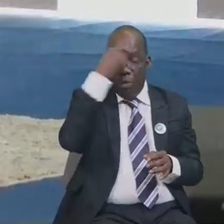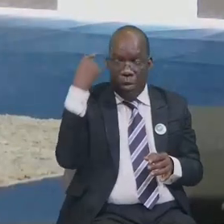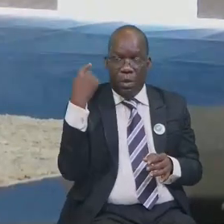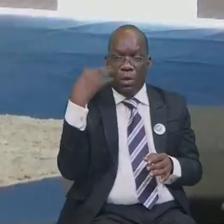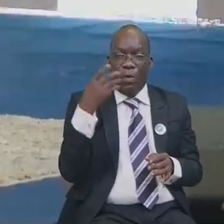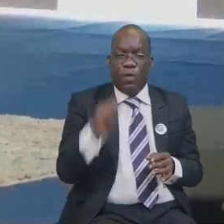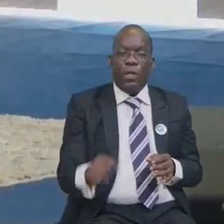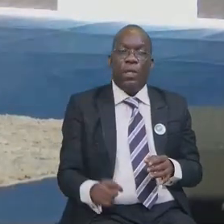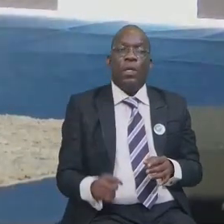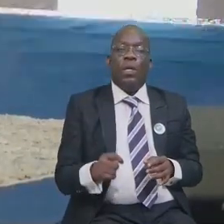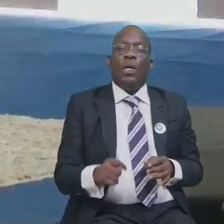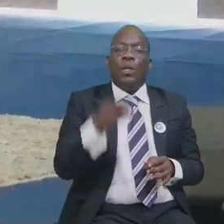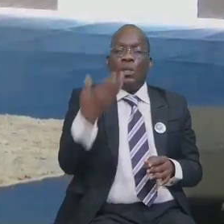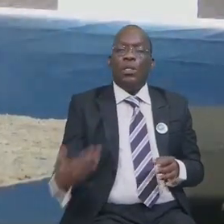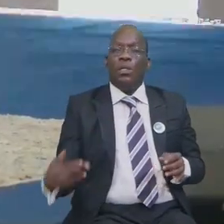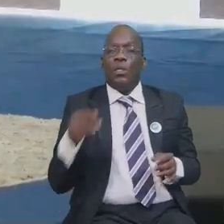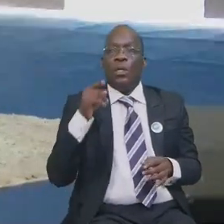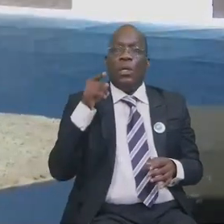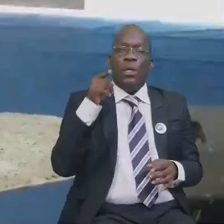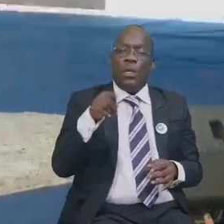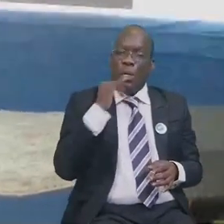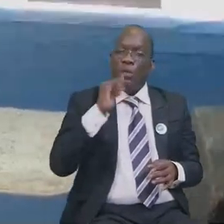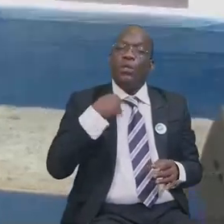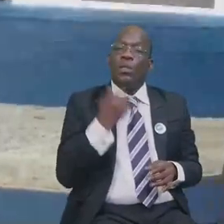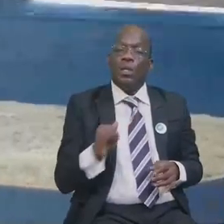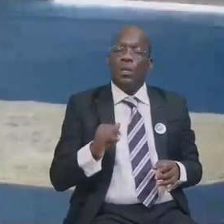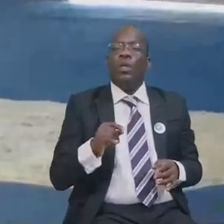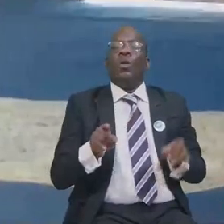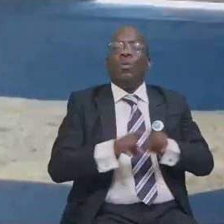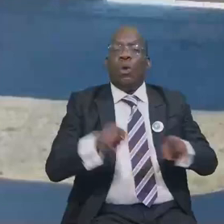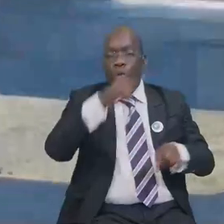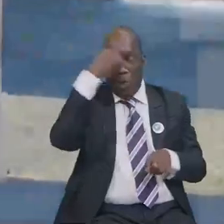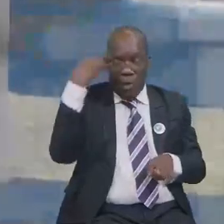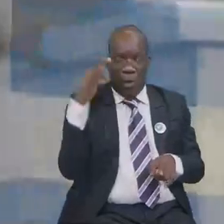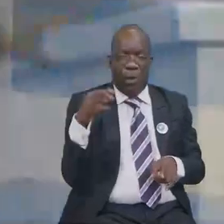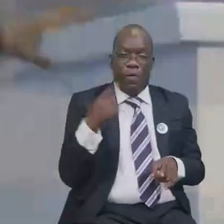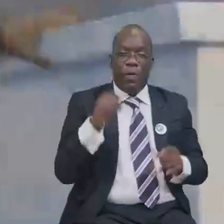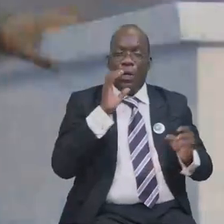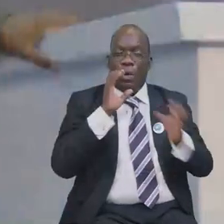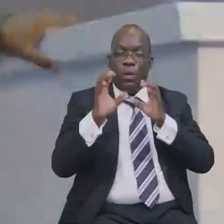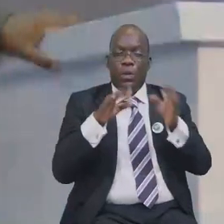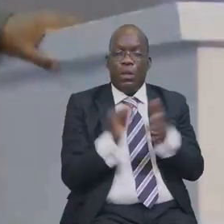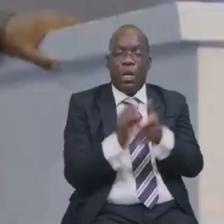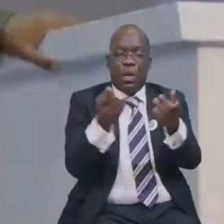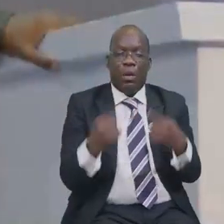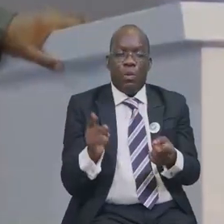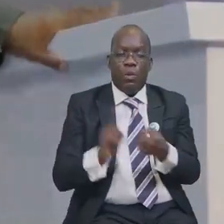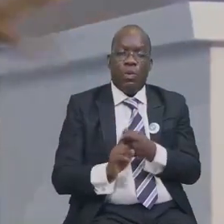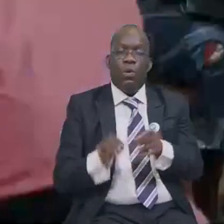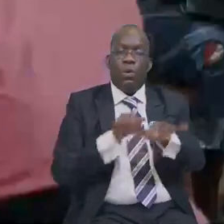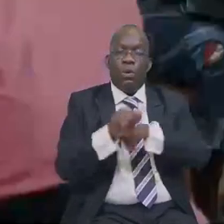du contenu de ce qu'ils disent, ou à cause de la communication qui vient tromper, tu ne seras pas